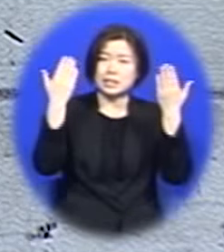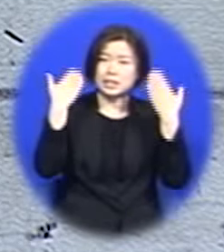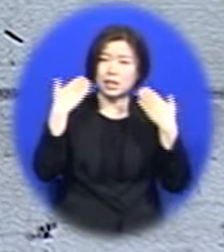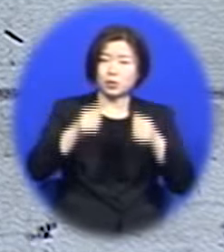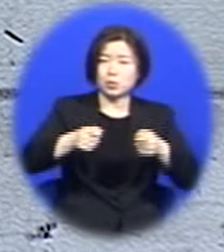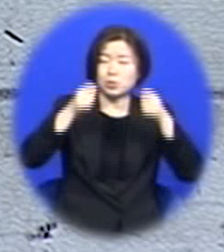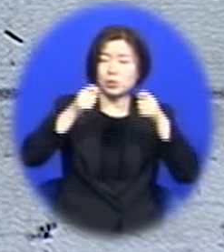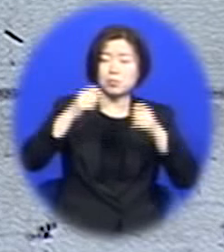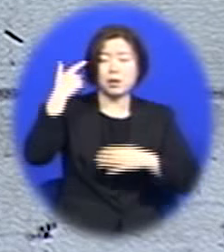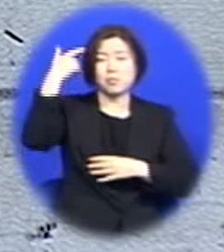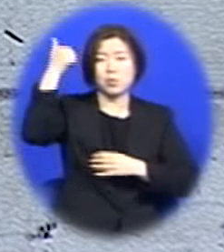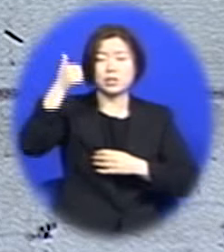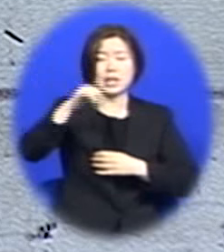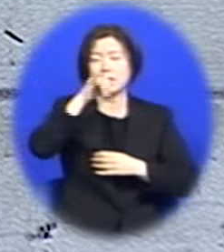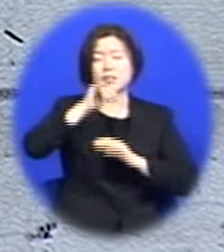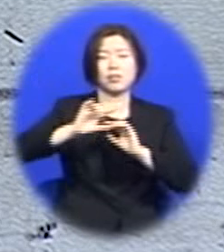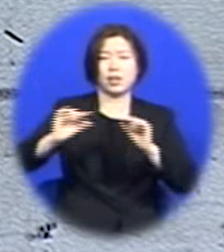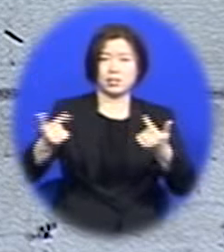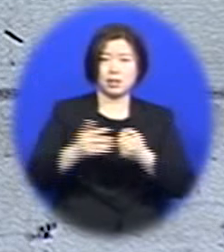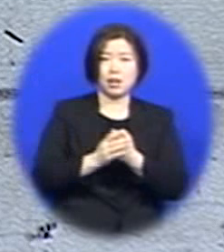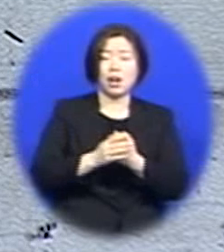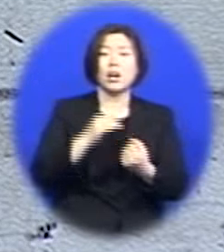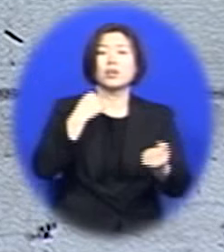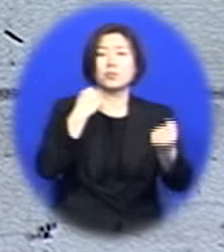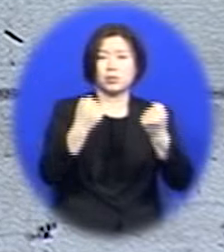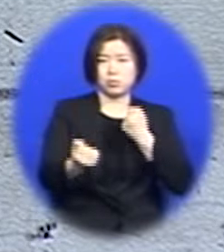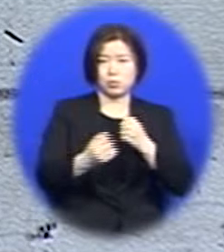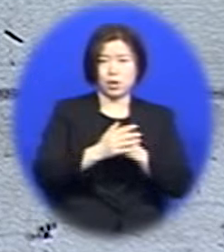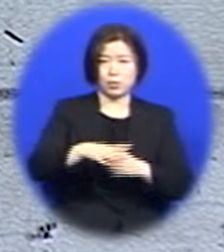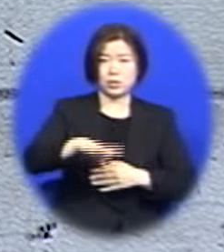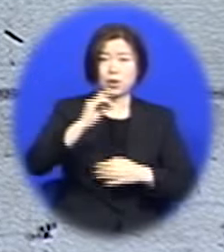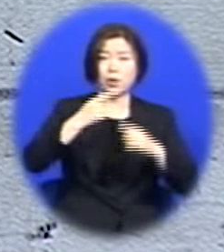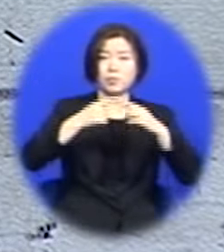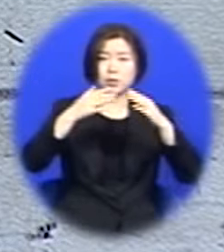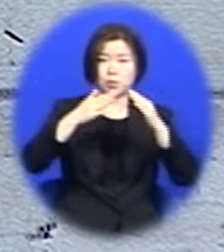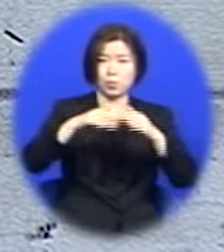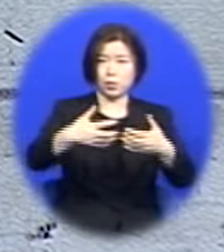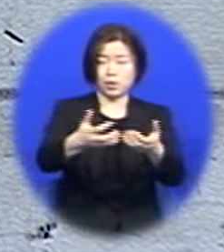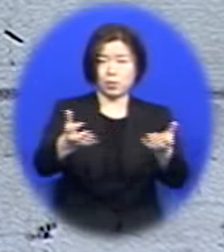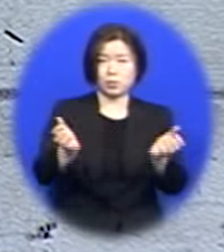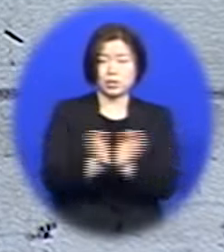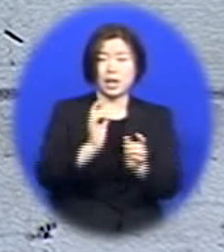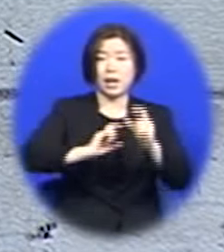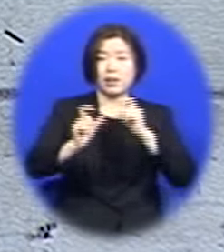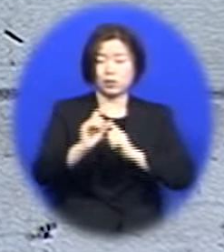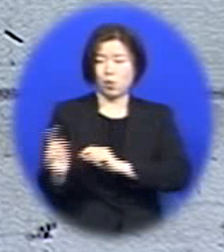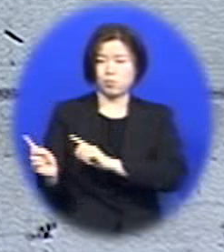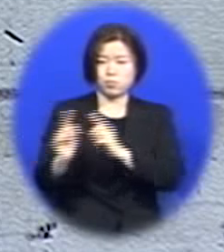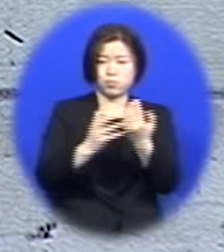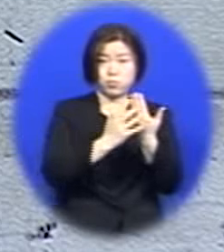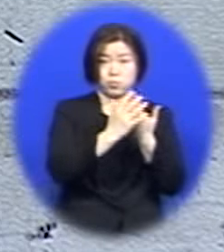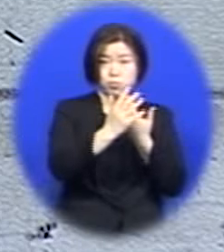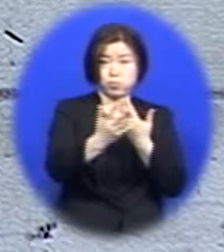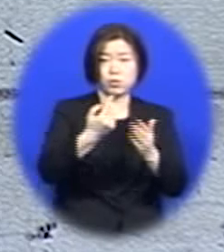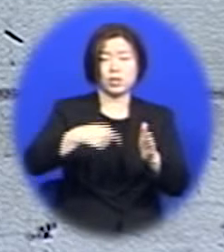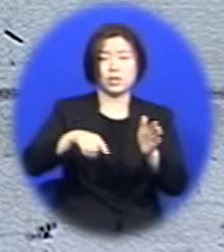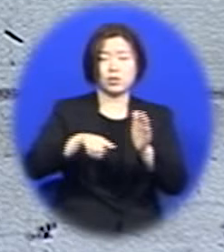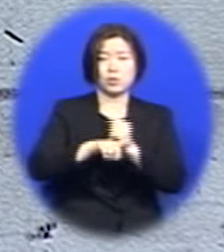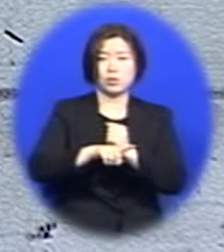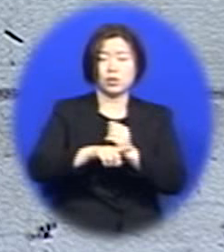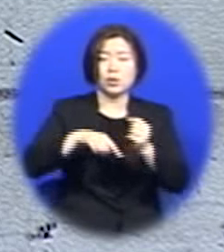있었던 것도 아닙니다. 그런데도 그 초대교회 공동체가 더 부흥될 수 있었던 것은 예배